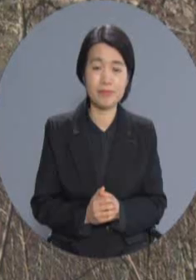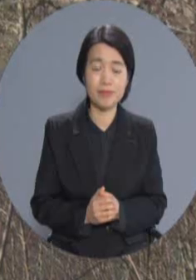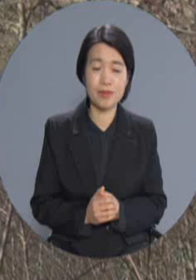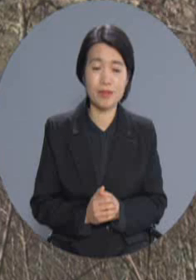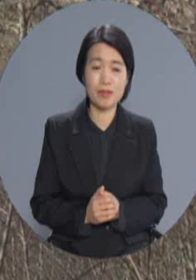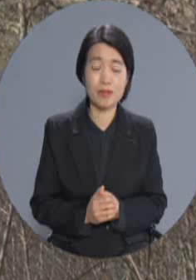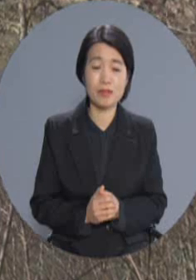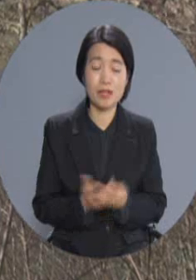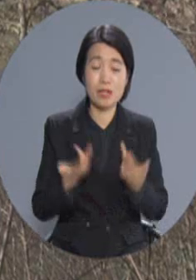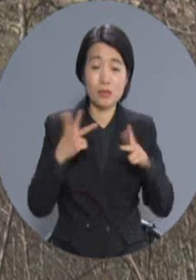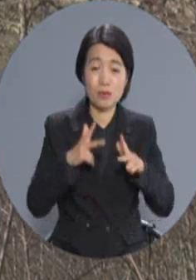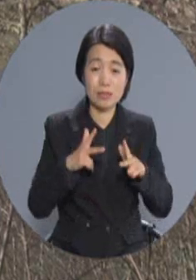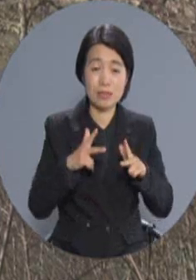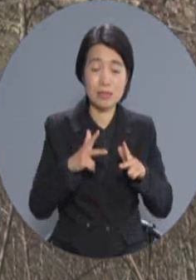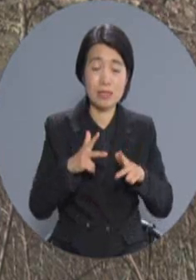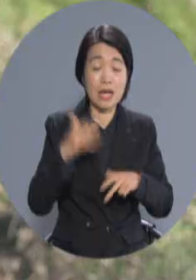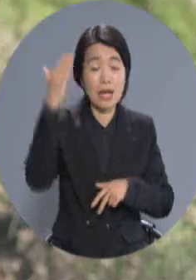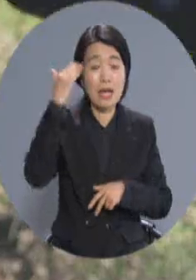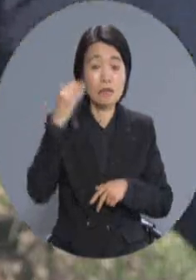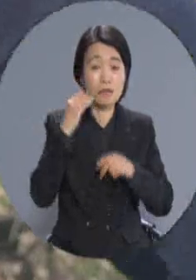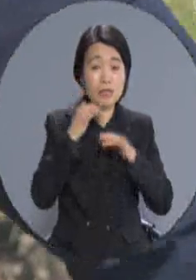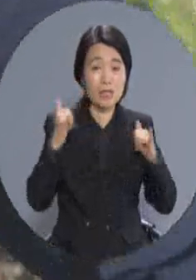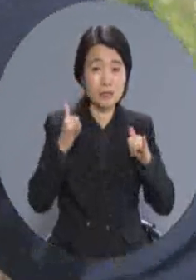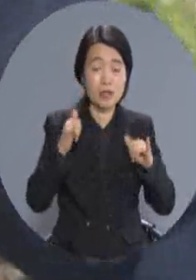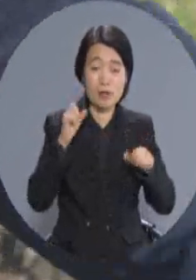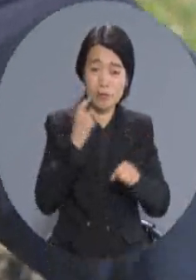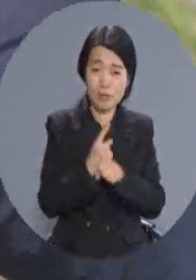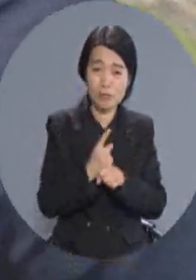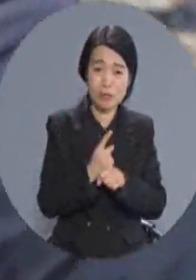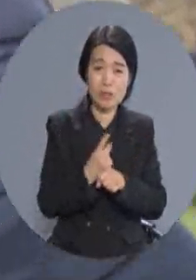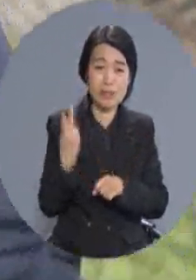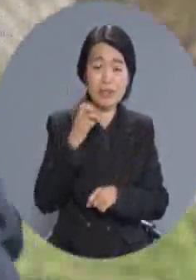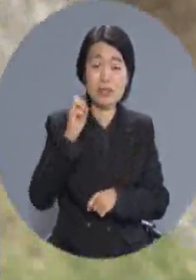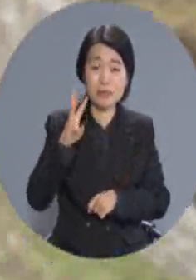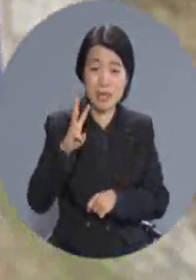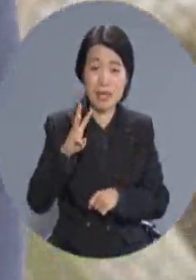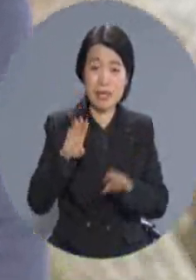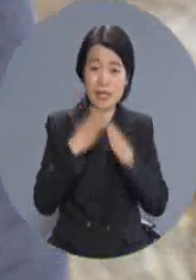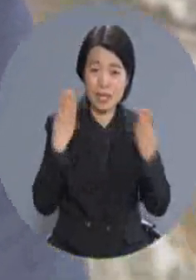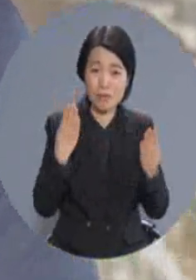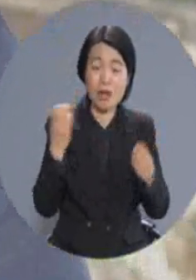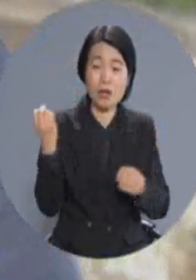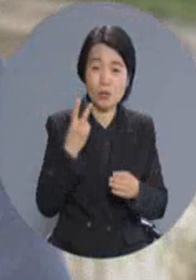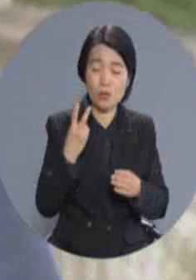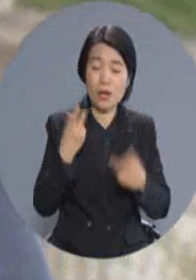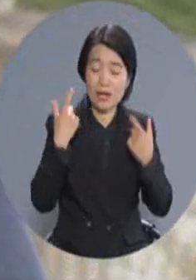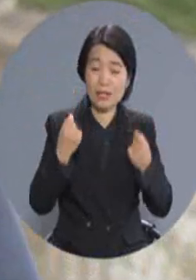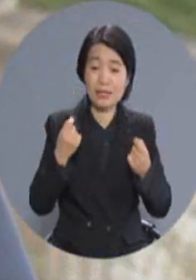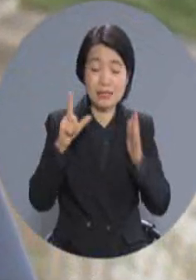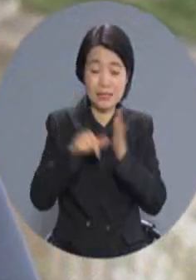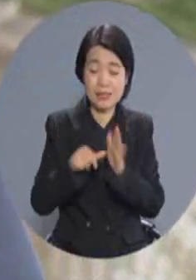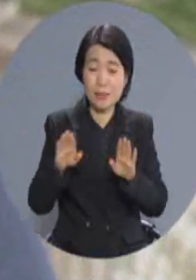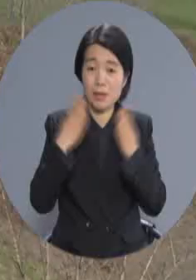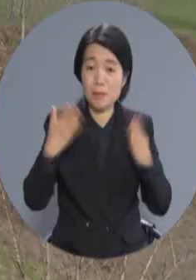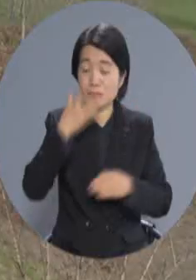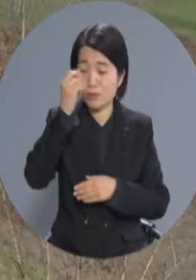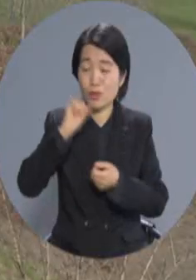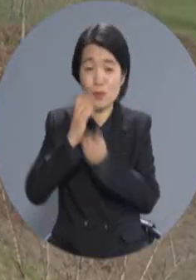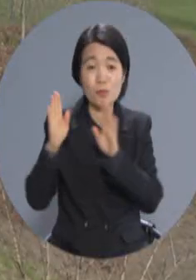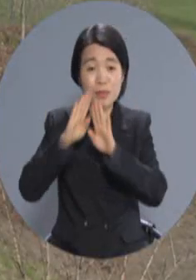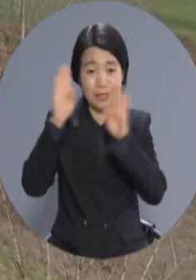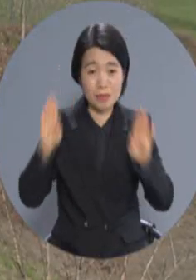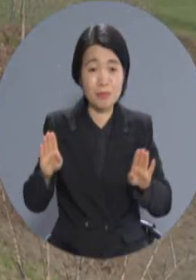조성 공사에 참여하고 있는 한국 교포들도 벌써부터 부가 만하임 2023 개막은 물론 같은 시기에 열리는 순천만 국제